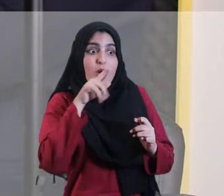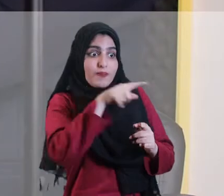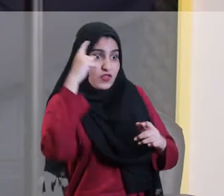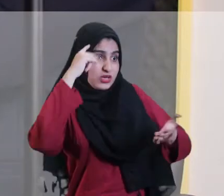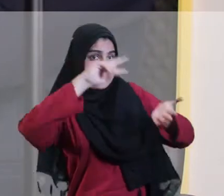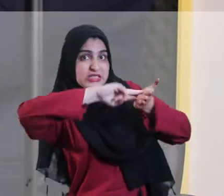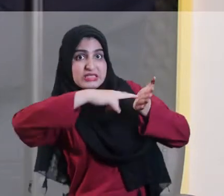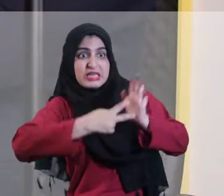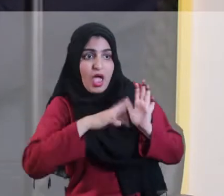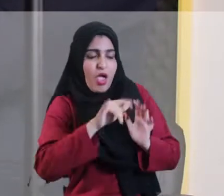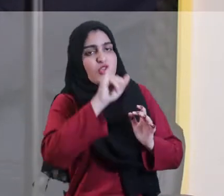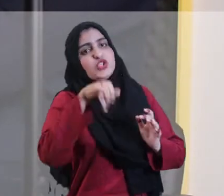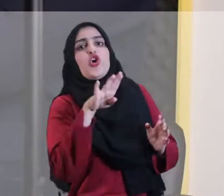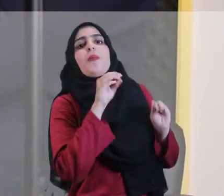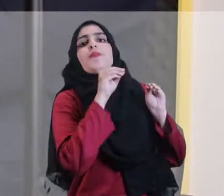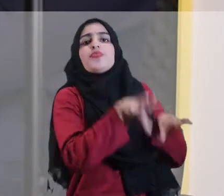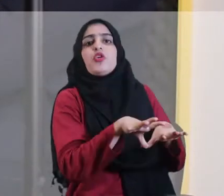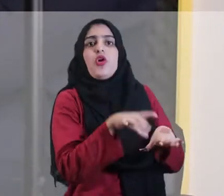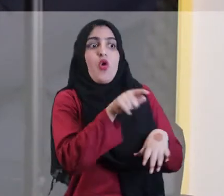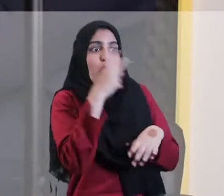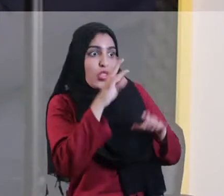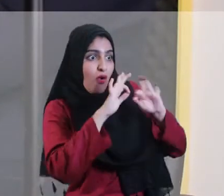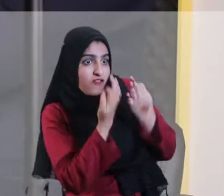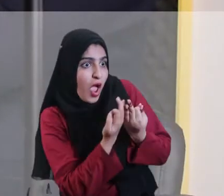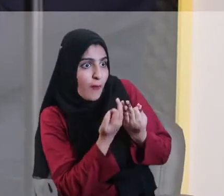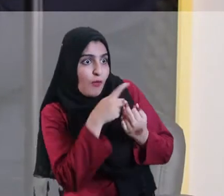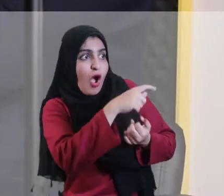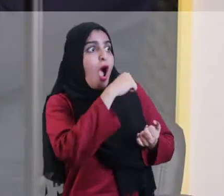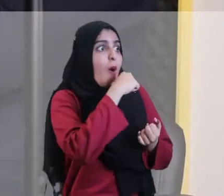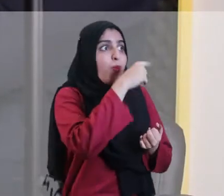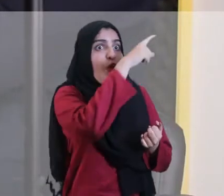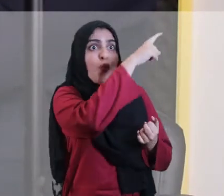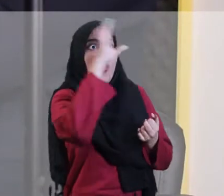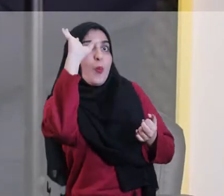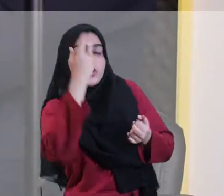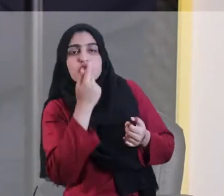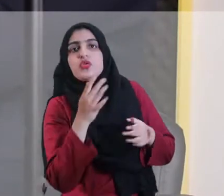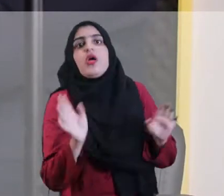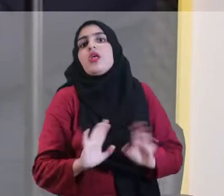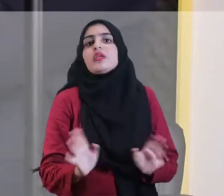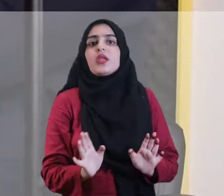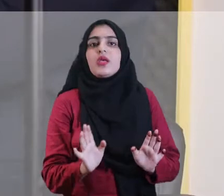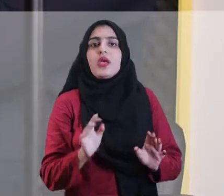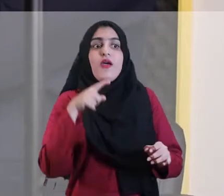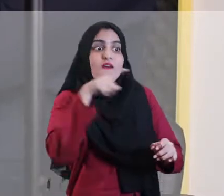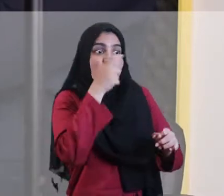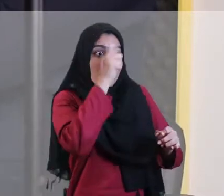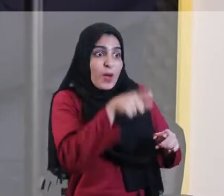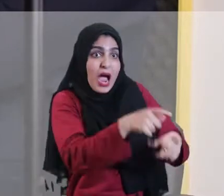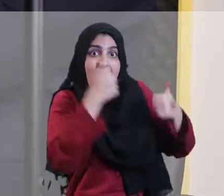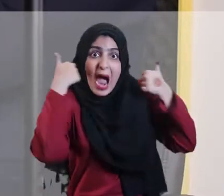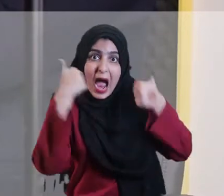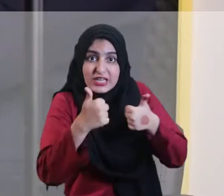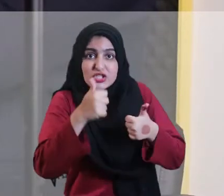जिसके अंदर को अच्छा ज्यादा पसंद जॉब्लेस पर्सन गुड हैबिट टो प्रॉपर्ली इट इज द बेस्ट